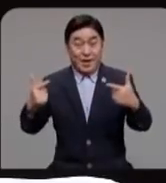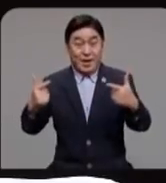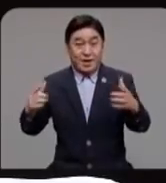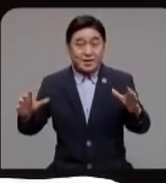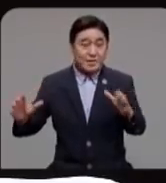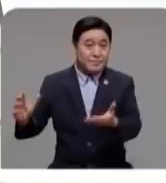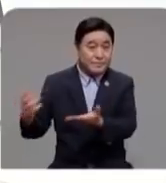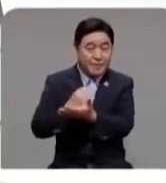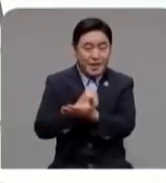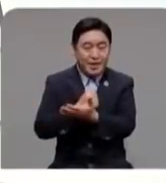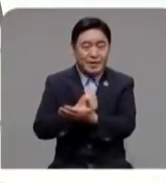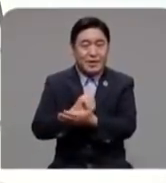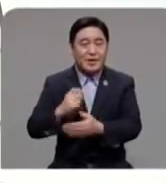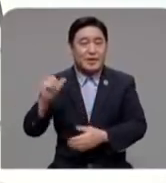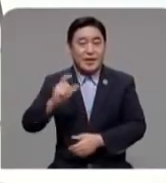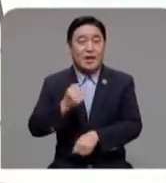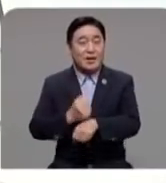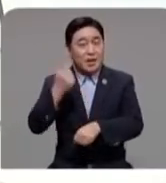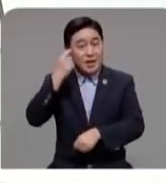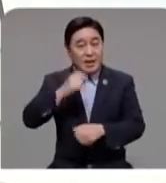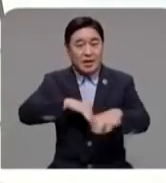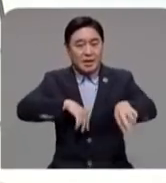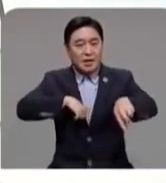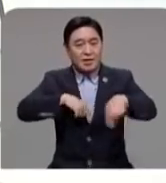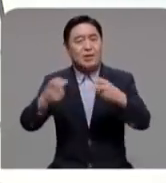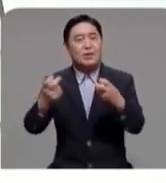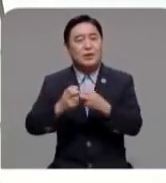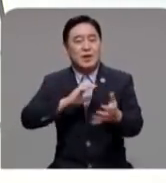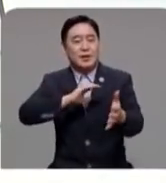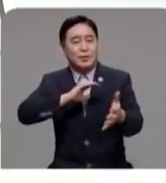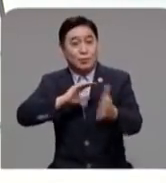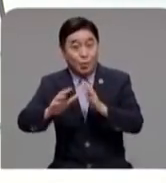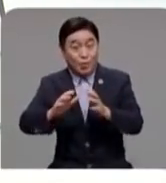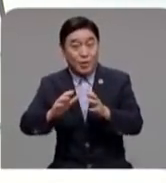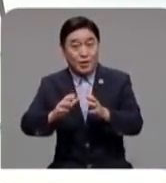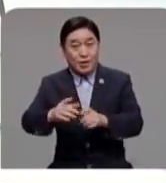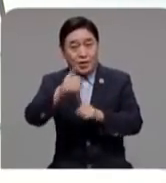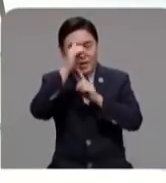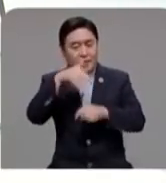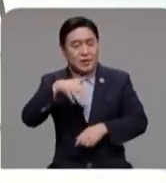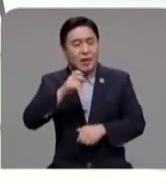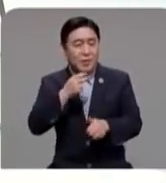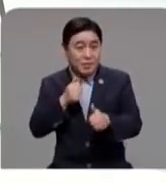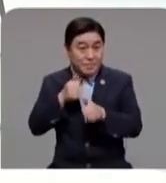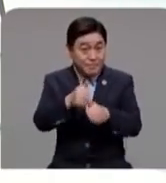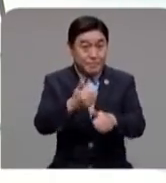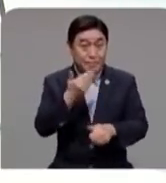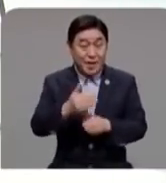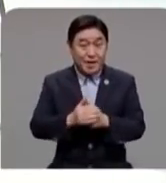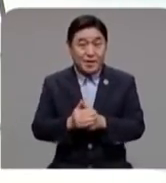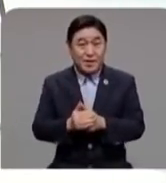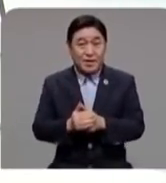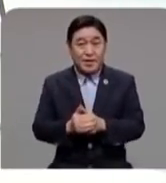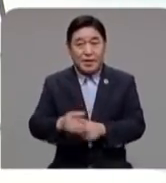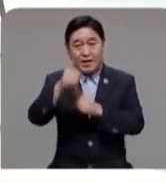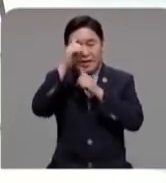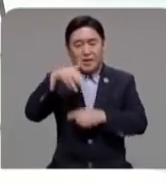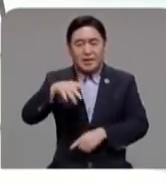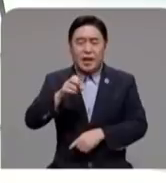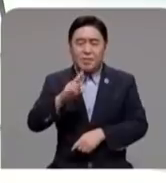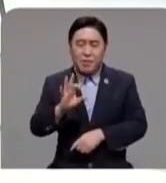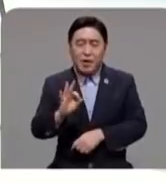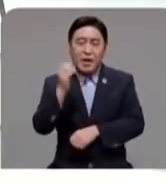그리고 정책과 토론에서 저는 이재명 후보를 압도를 할 수 있습니다. 특히 이재명 후보의 그